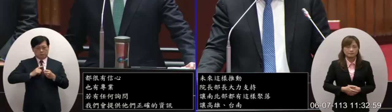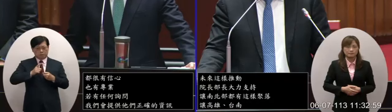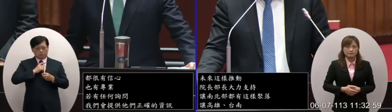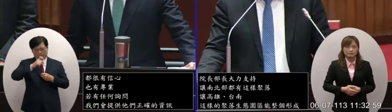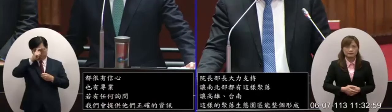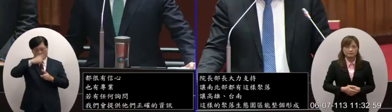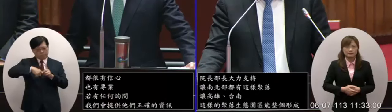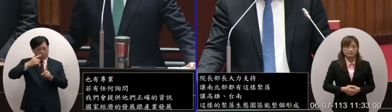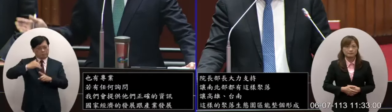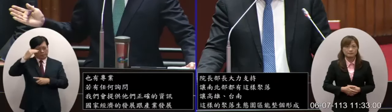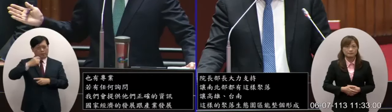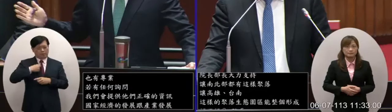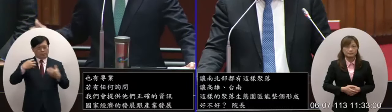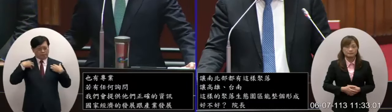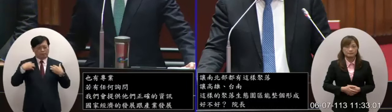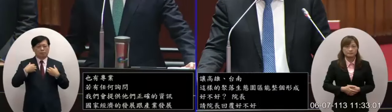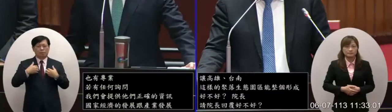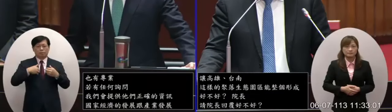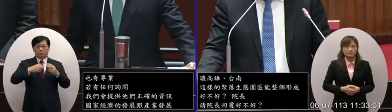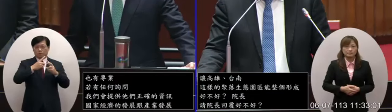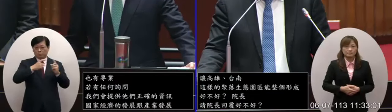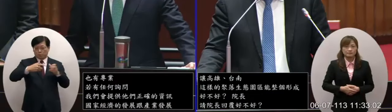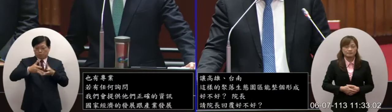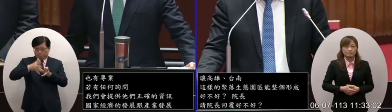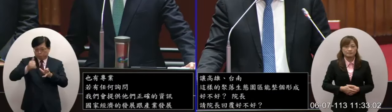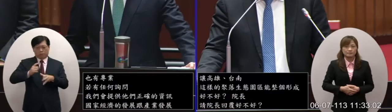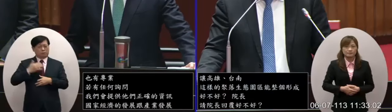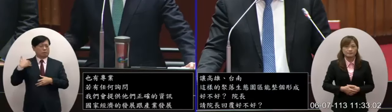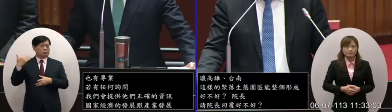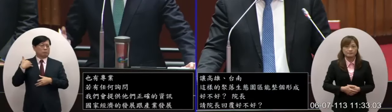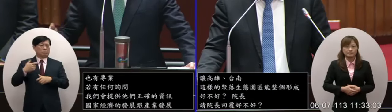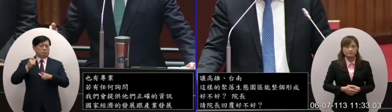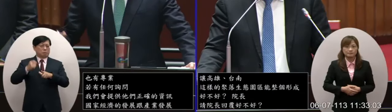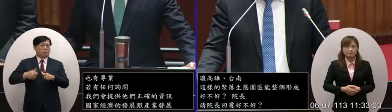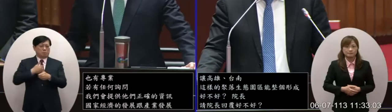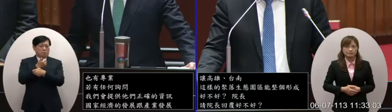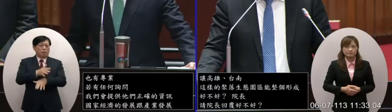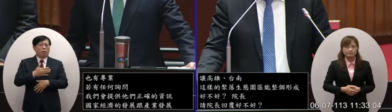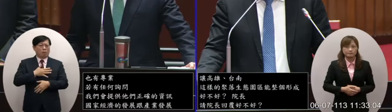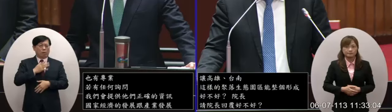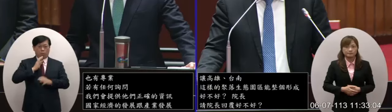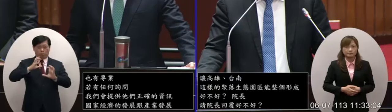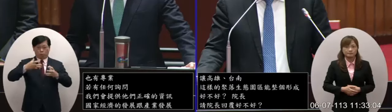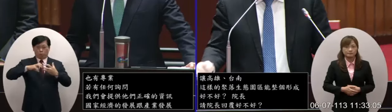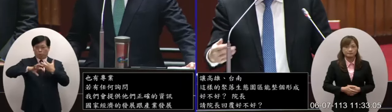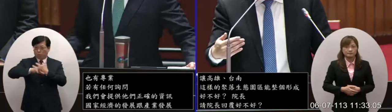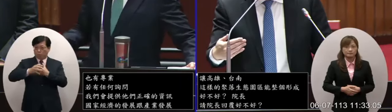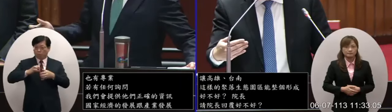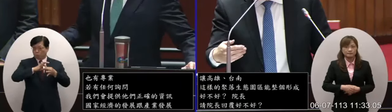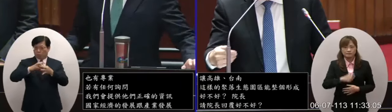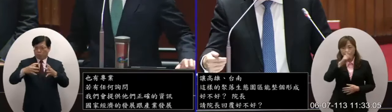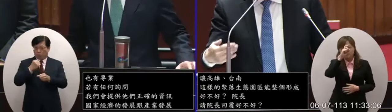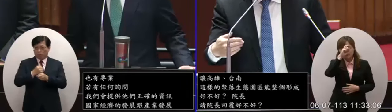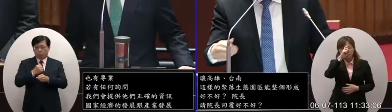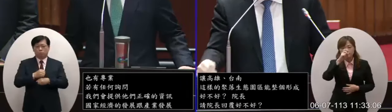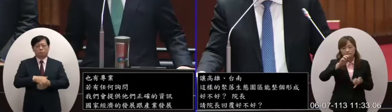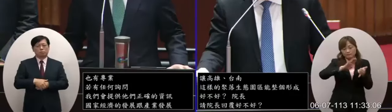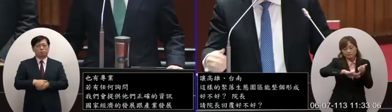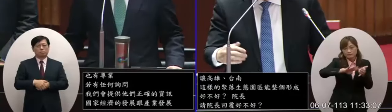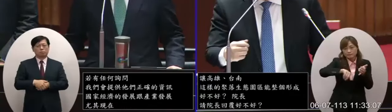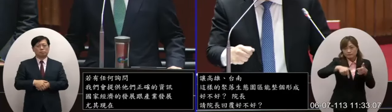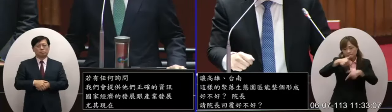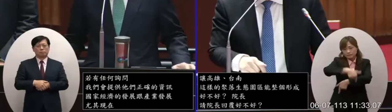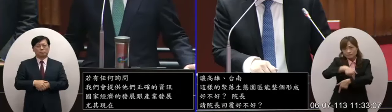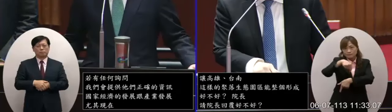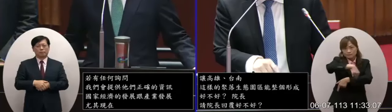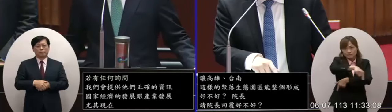许跟责任的、啊。那郭部长来自产业界，非常了解国内国外产业界的连结跟合作。 希望南部这一块了，好不